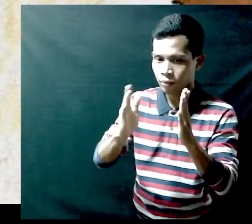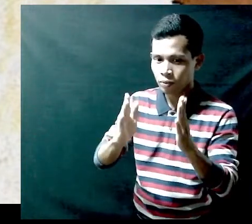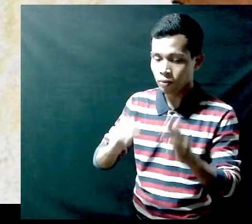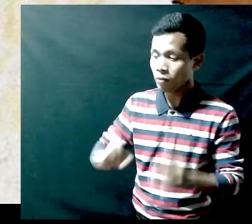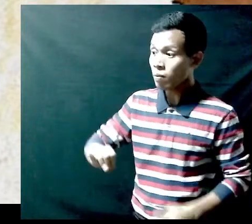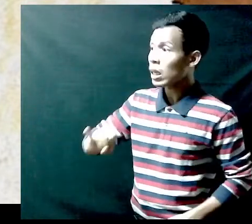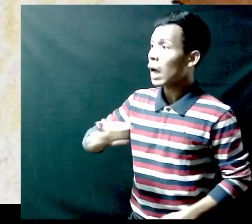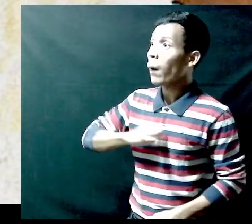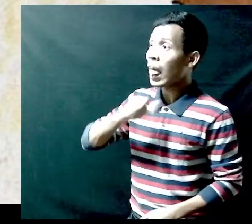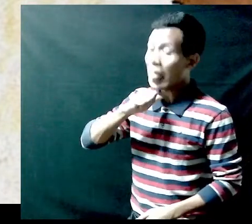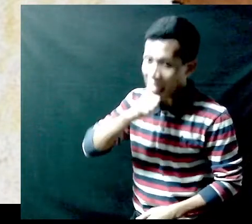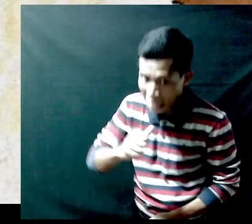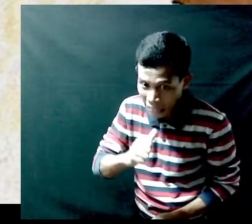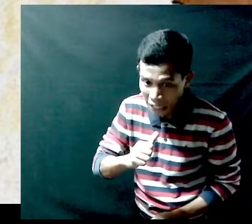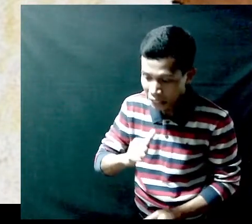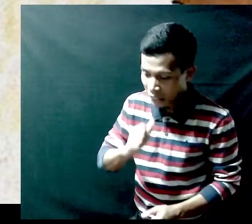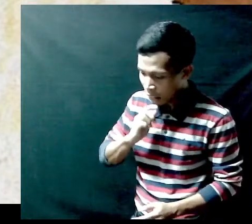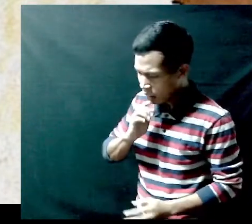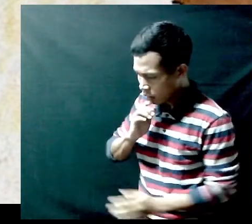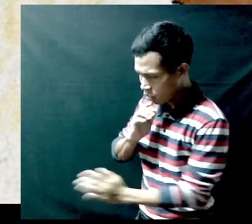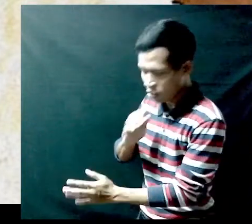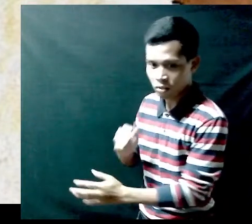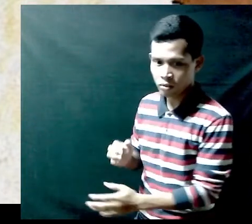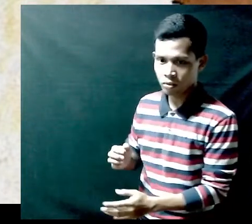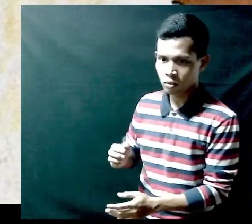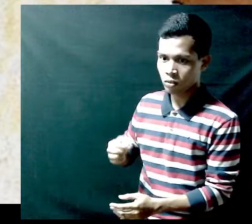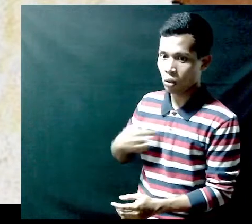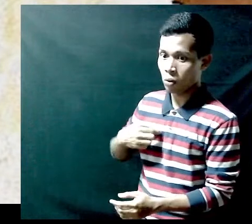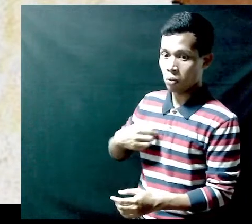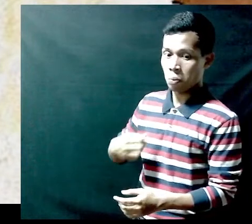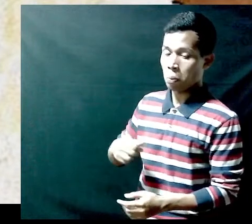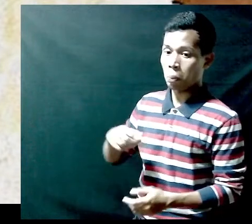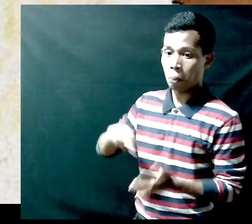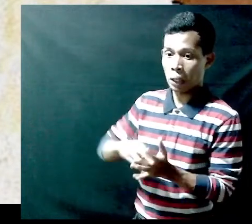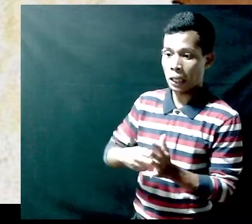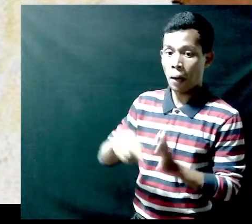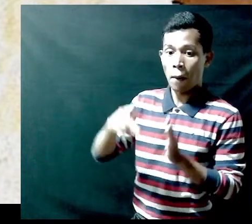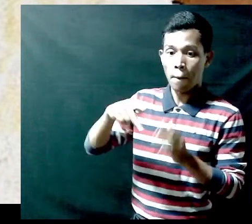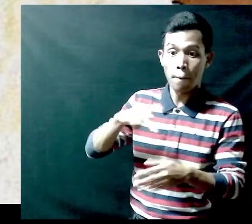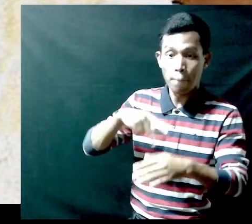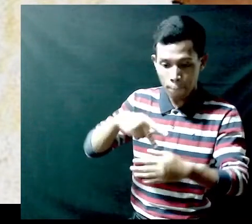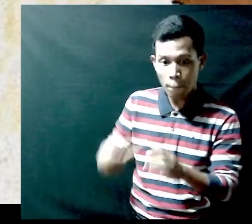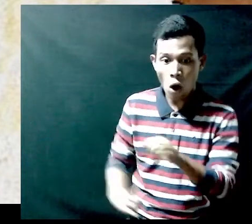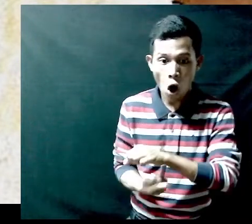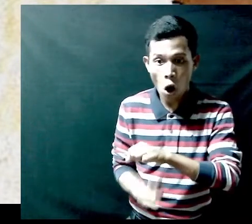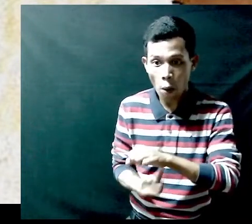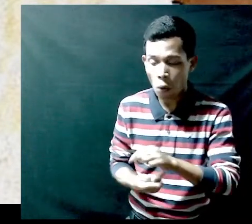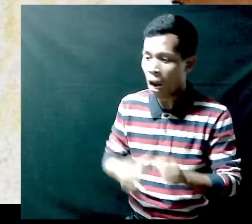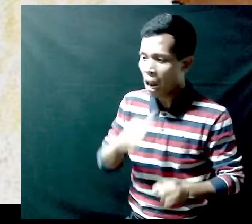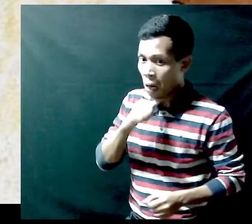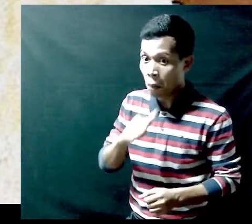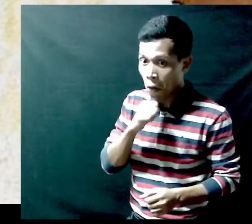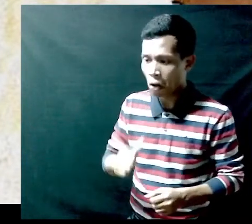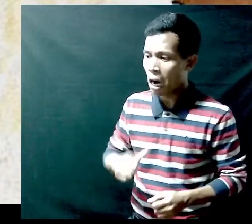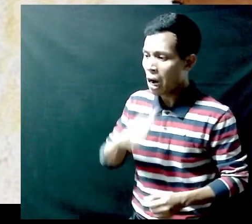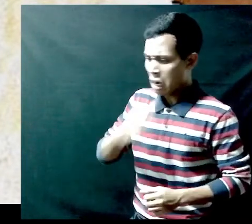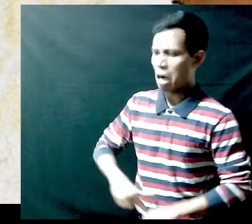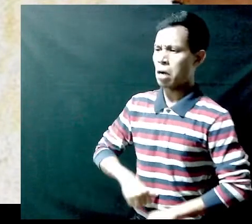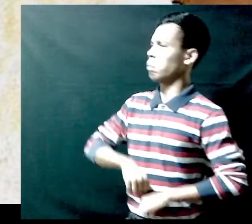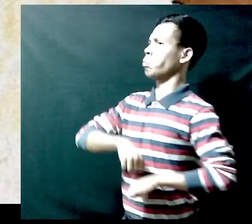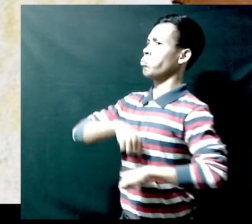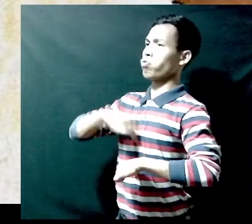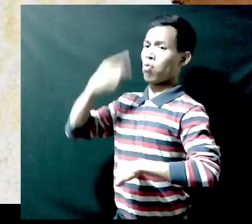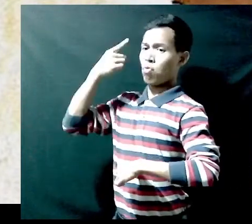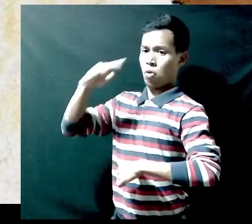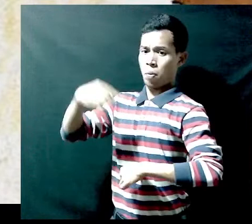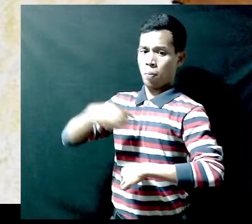I will not dare to speak of anything. Wala akong ipagmamalaki. Wala akong ipagyayabang na kahit anuman. Maliban